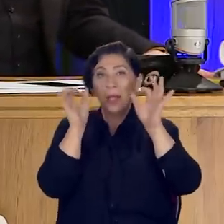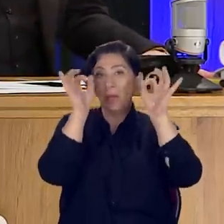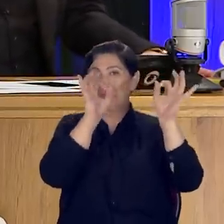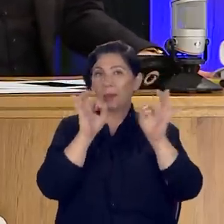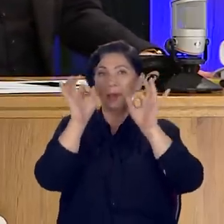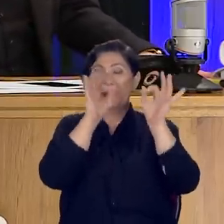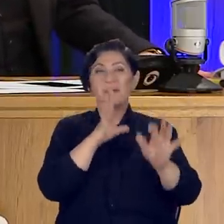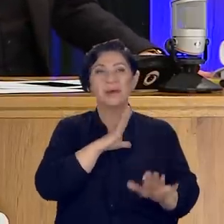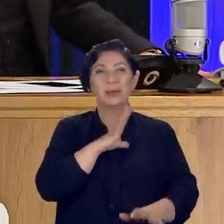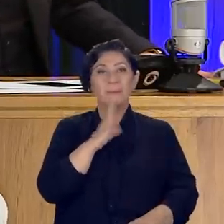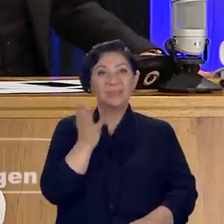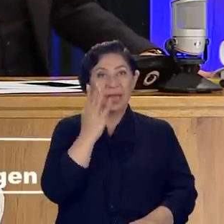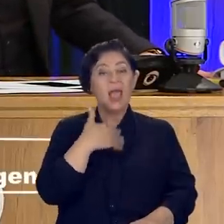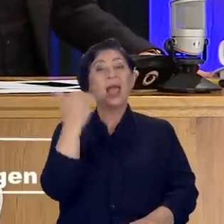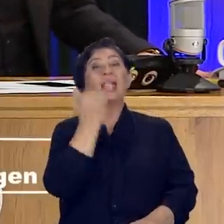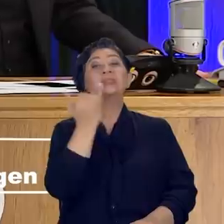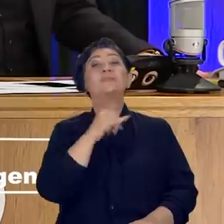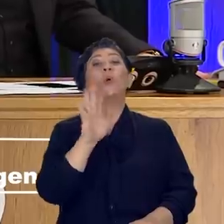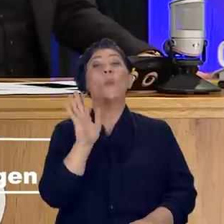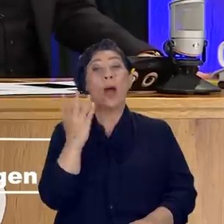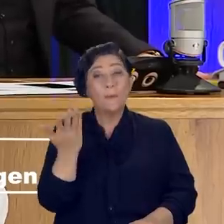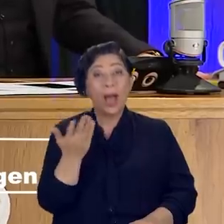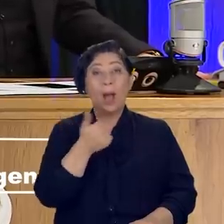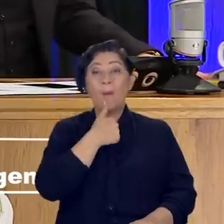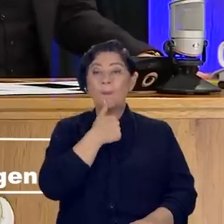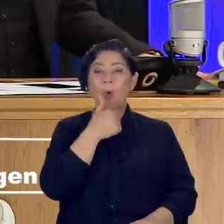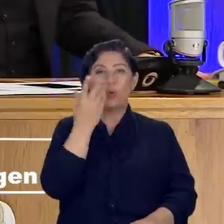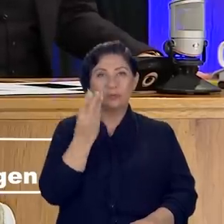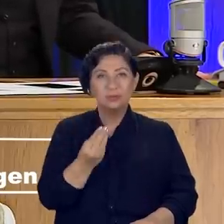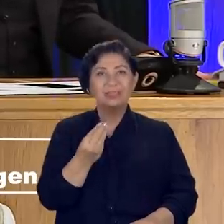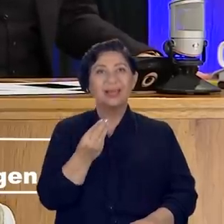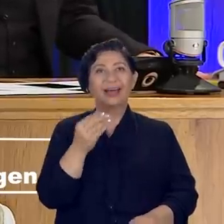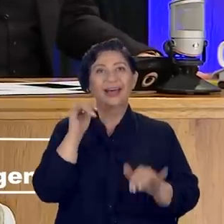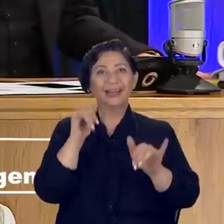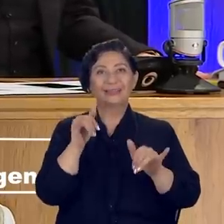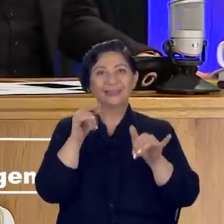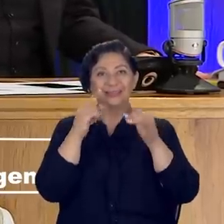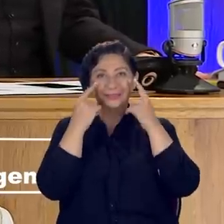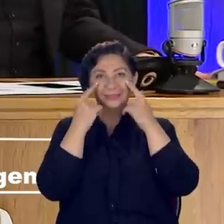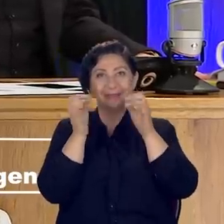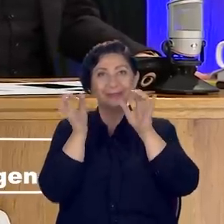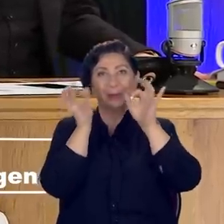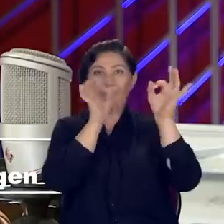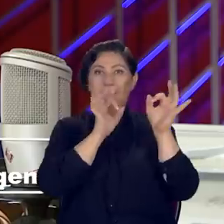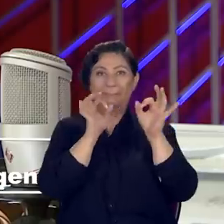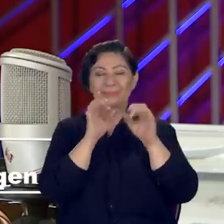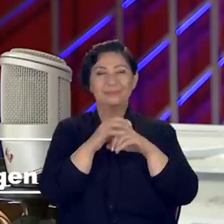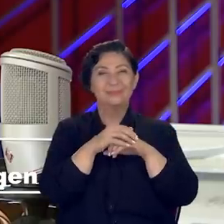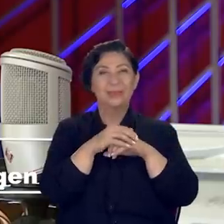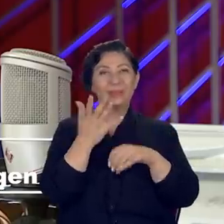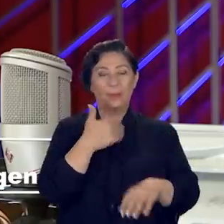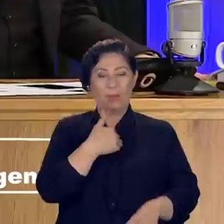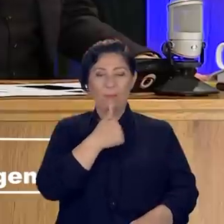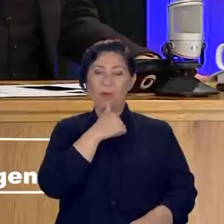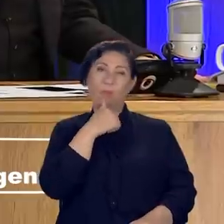Şimdi şöyle bir şey var. Ben de eleştirmiyorum ama baba oluşta da bir şey oluyor. Yani mesela ben de